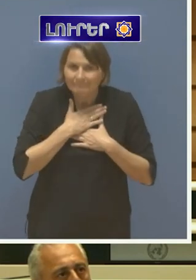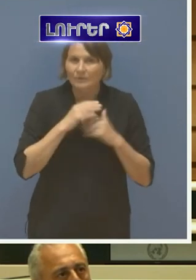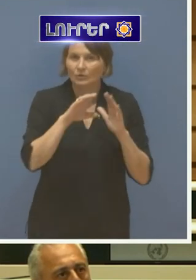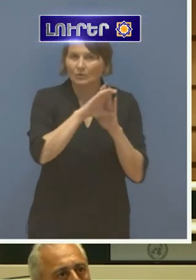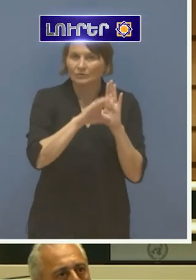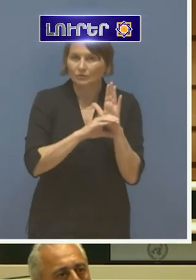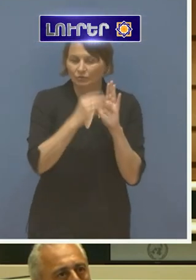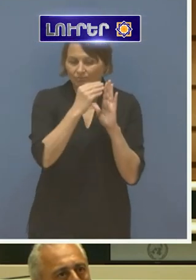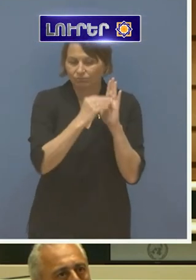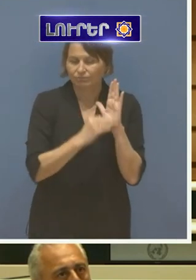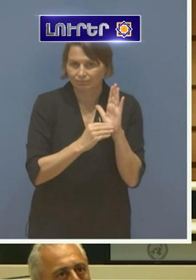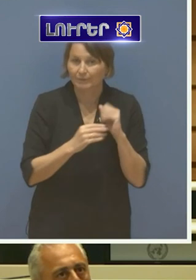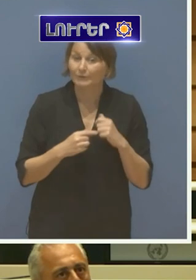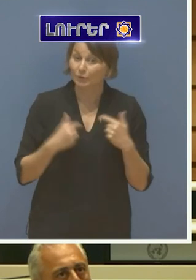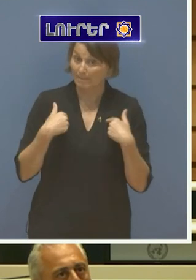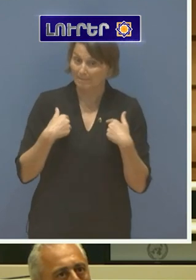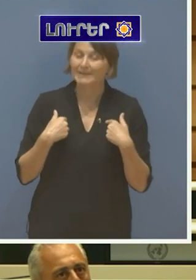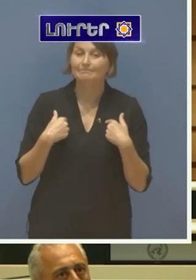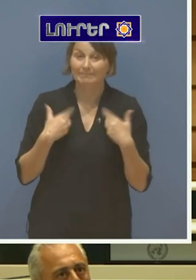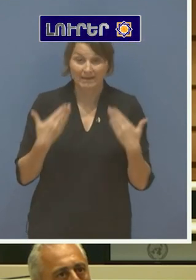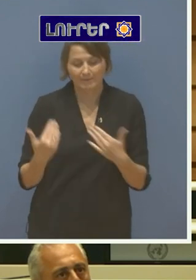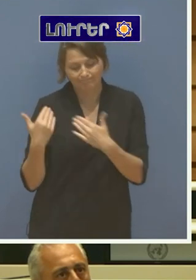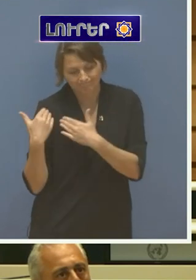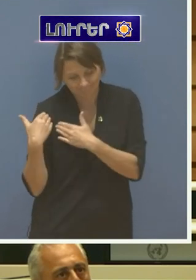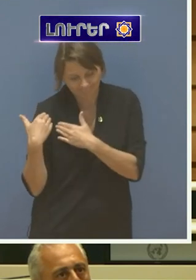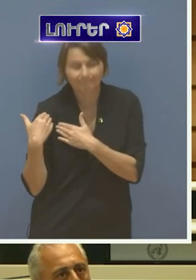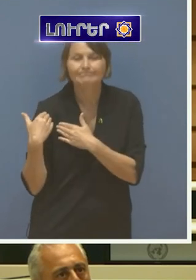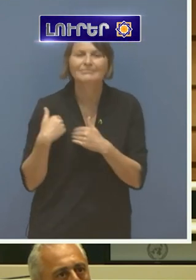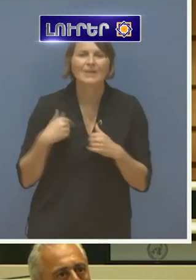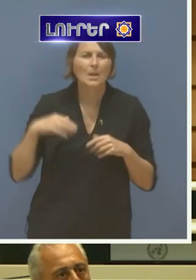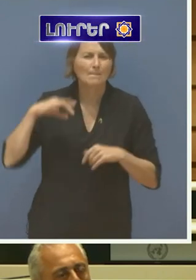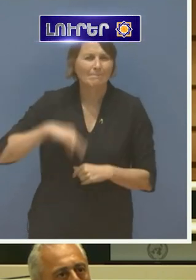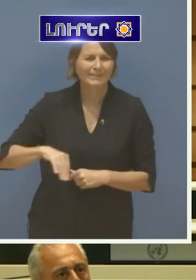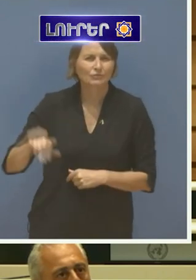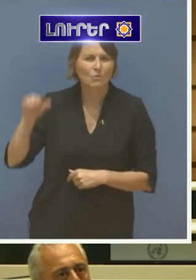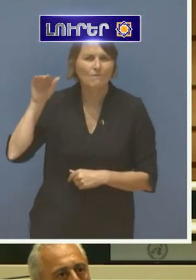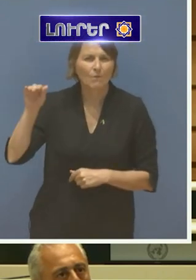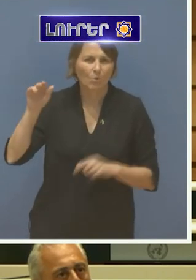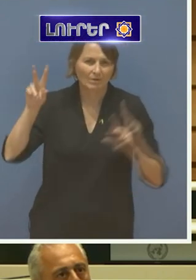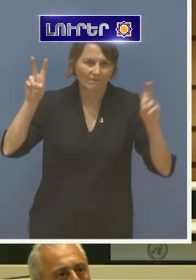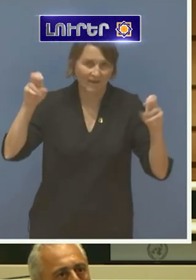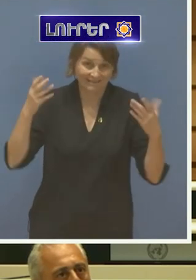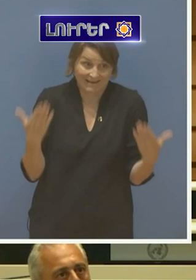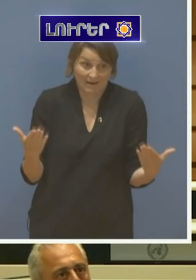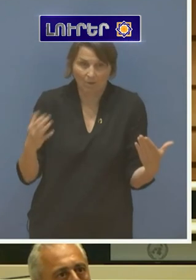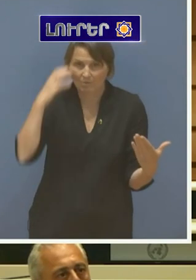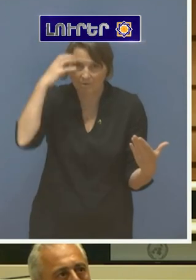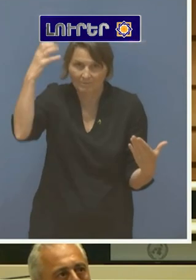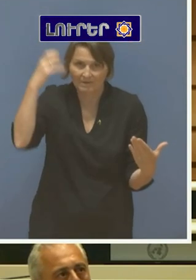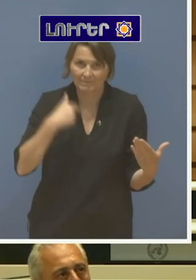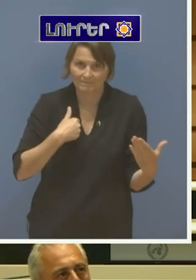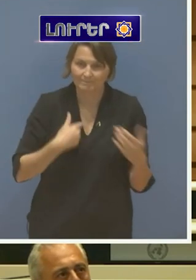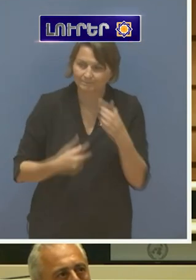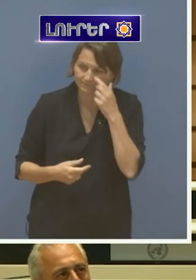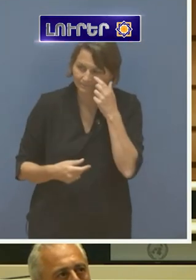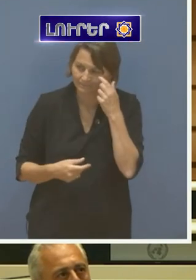1894 թվականից սկսած Թուրք Օսմանյան ցեղասպանական ծրագիրն եւ շարունակական իրականացումը եւ մեր տարածքի անօրինակ բռնազավթումը համաձայն միջազգային իրավունքի